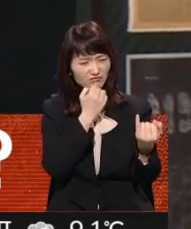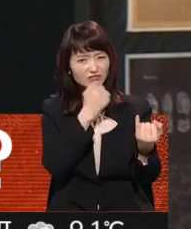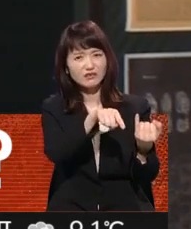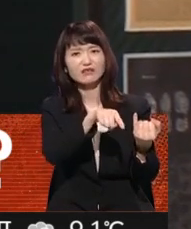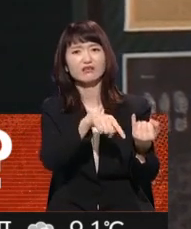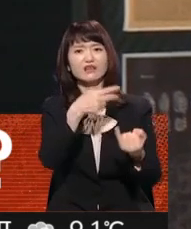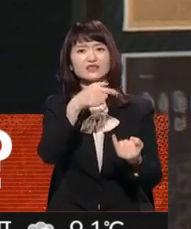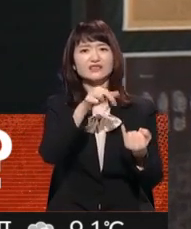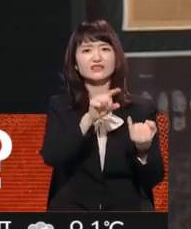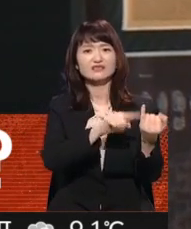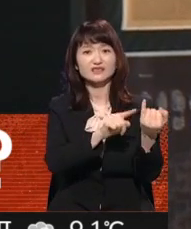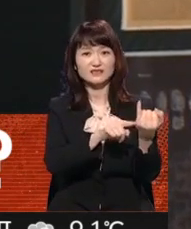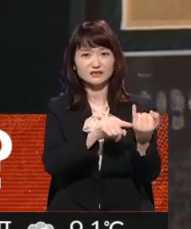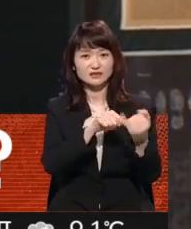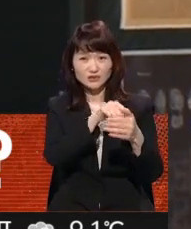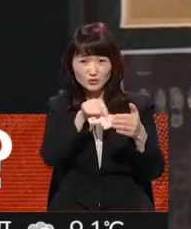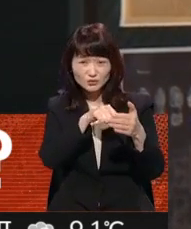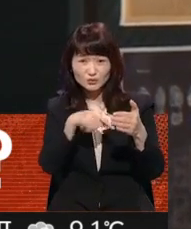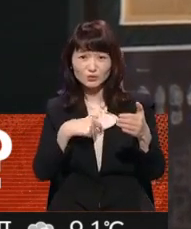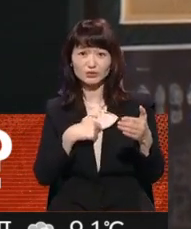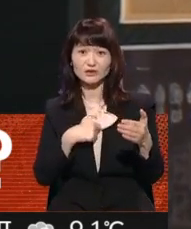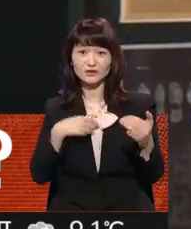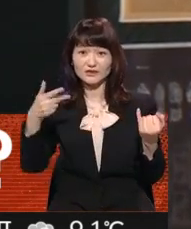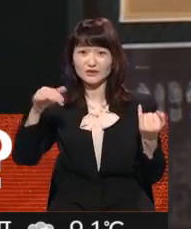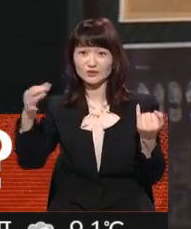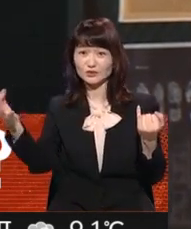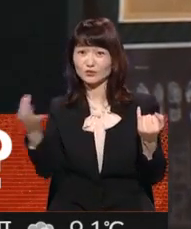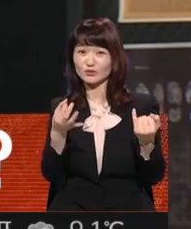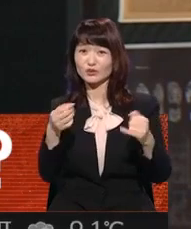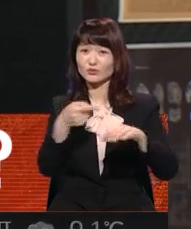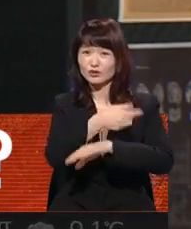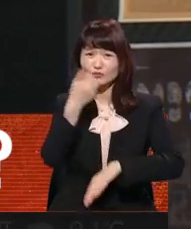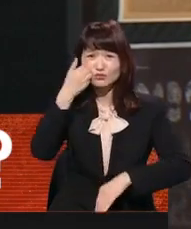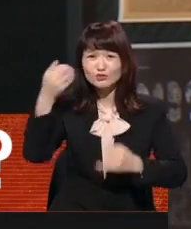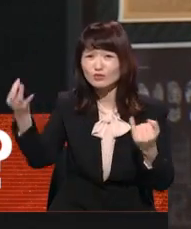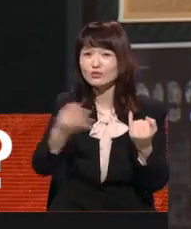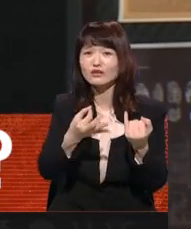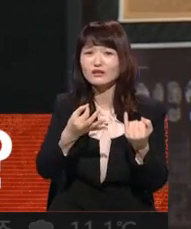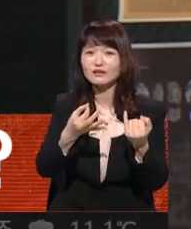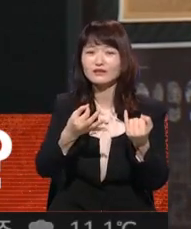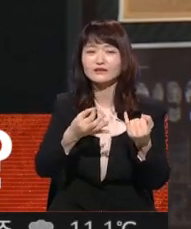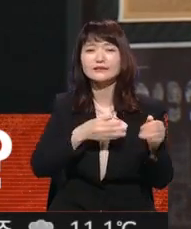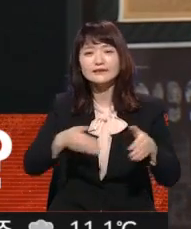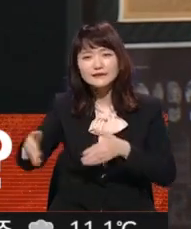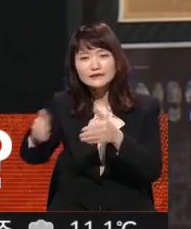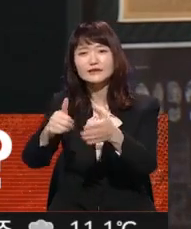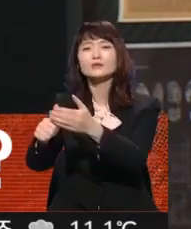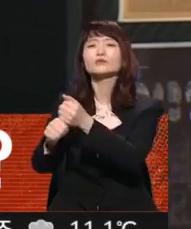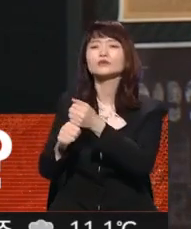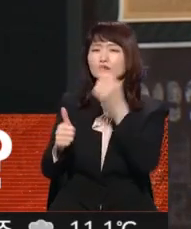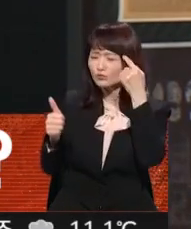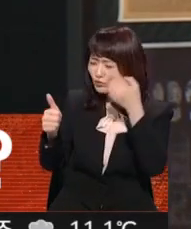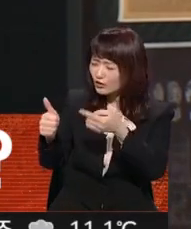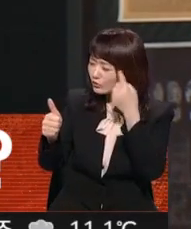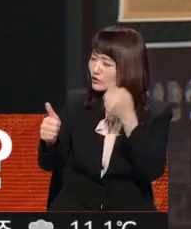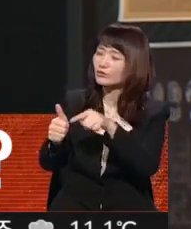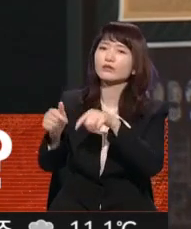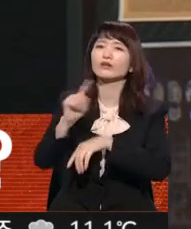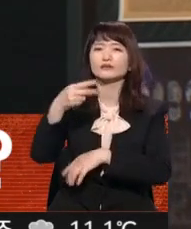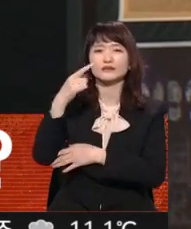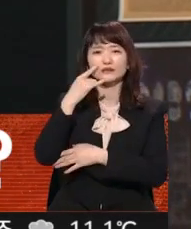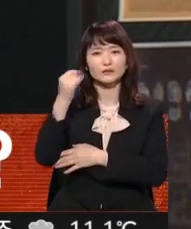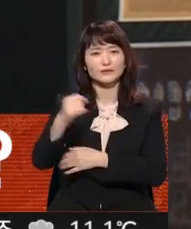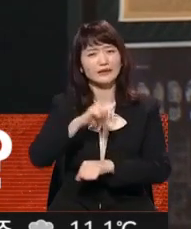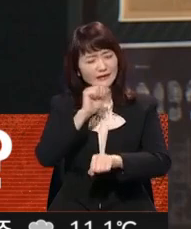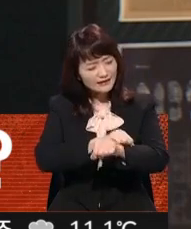자연히 너 말이야 그 속살을 우리 지훈이 말고 또 누구한테 보여주려고 그런 거니 길 가는 사람 붙잡고 물어봐라 얘 어느